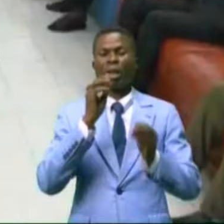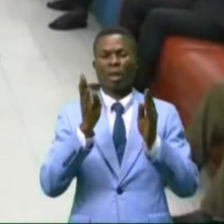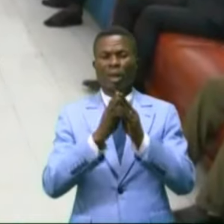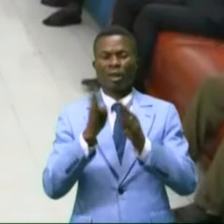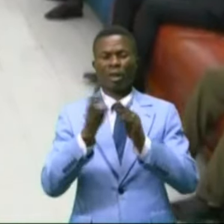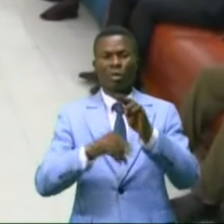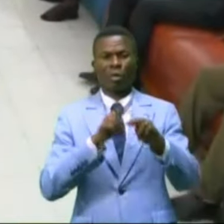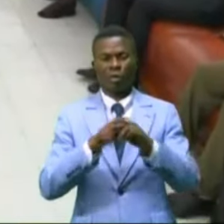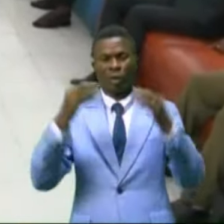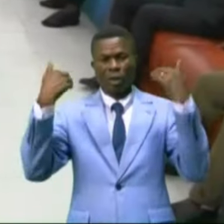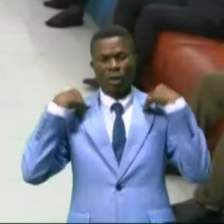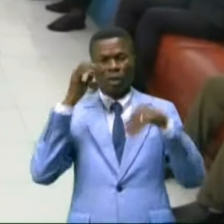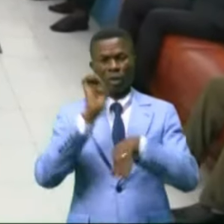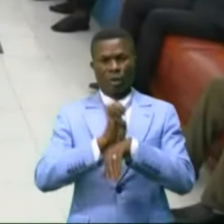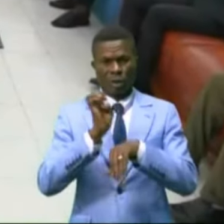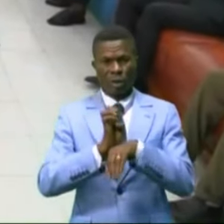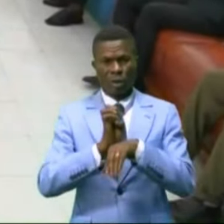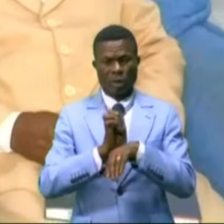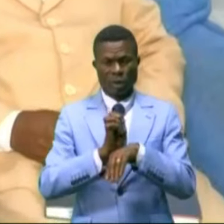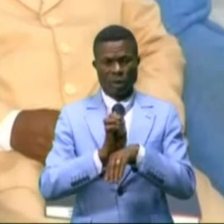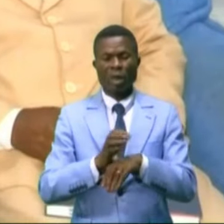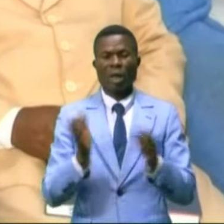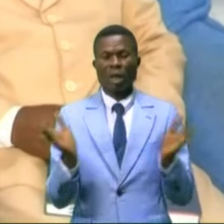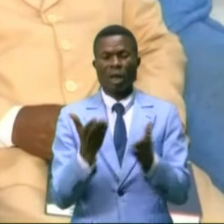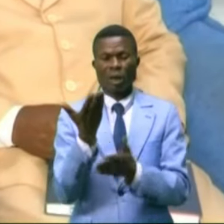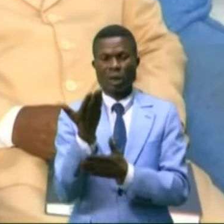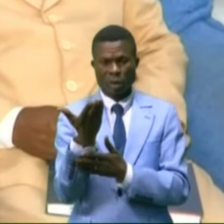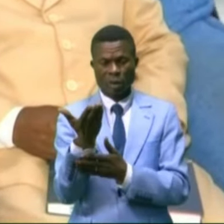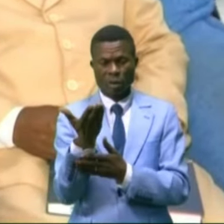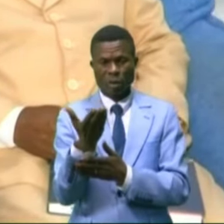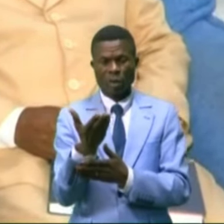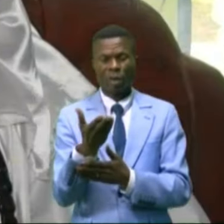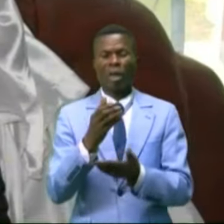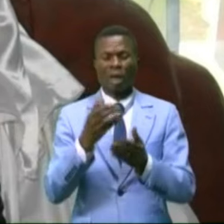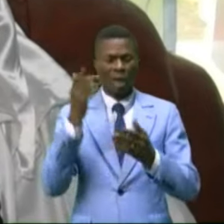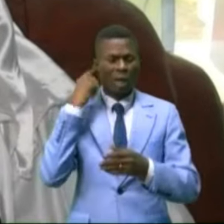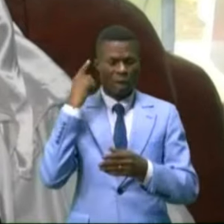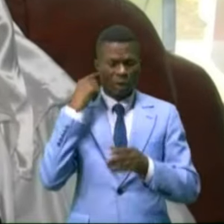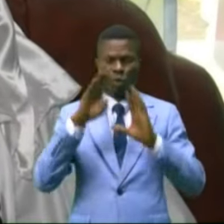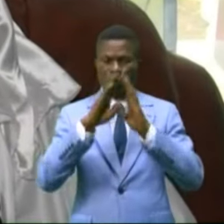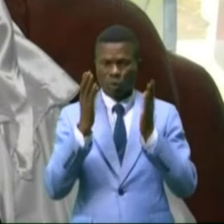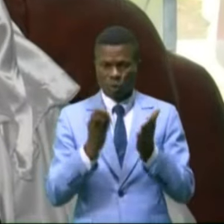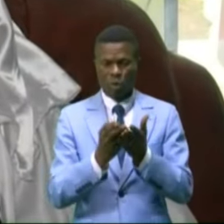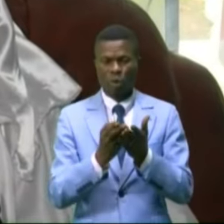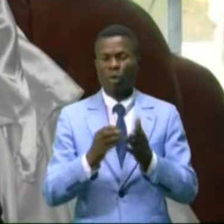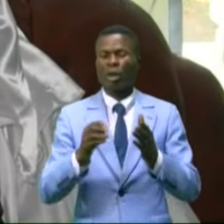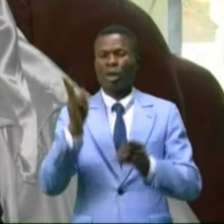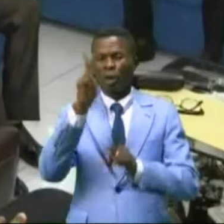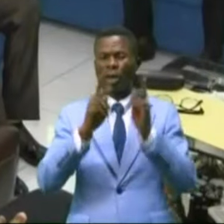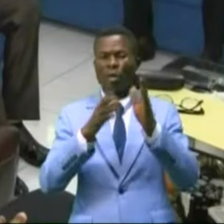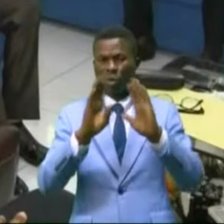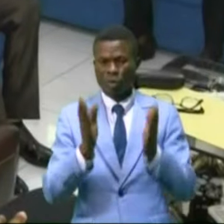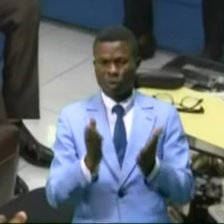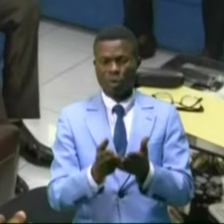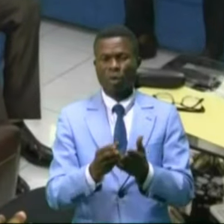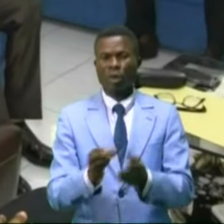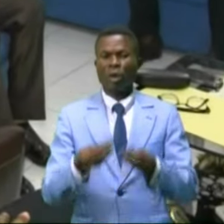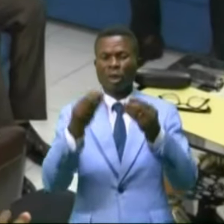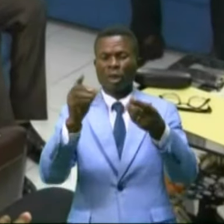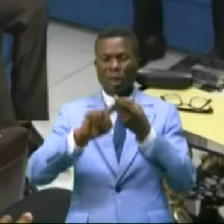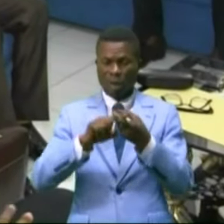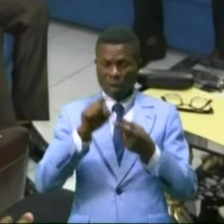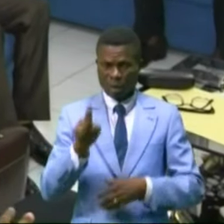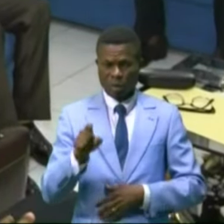chefs de confessions religieuses l'ont Exoé à toujours être ouvert flexible et à l'écoute de son peuple qui a placer sa